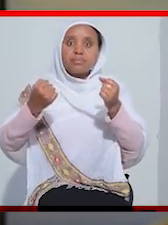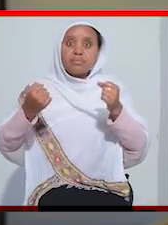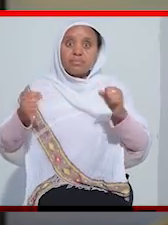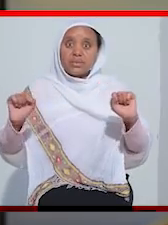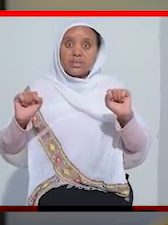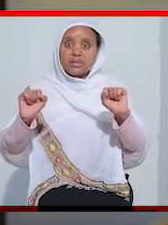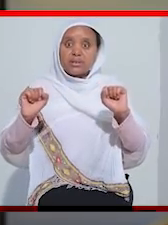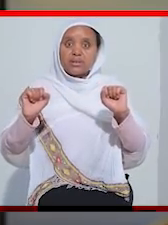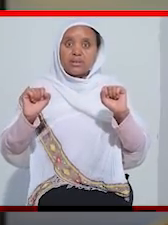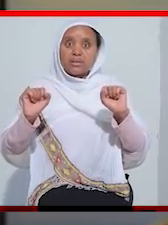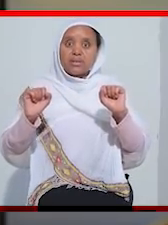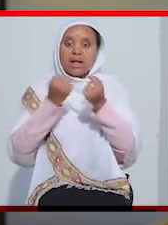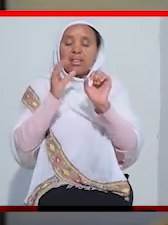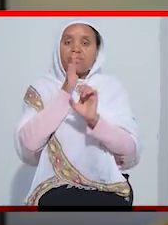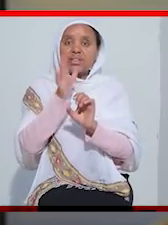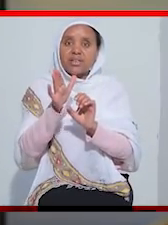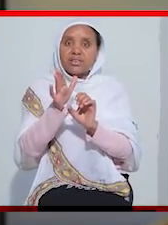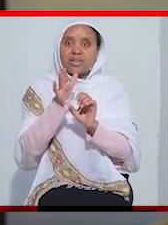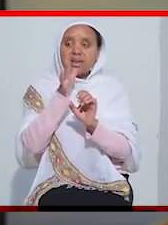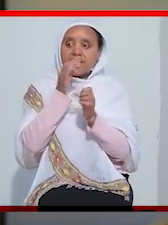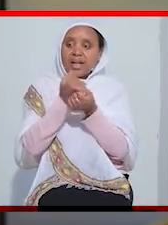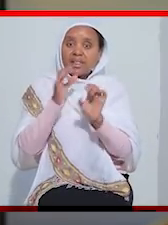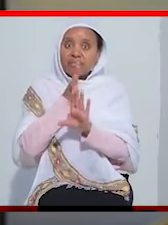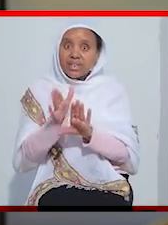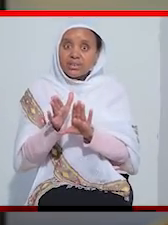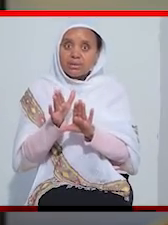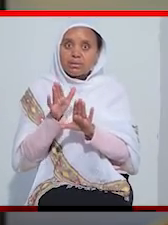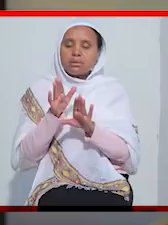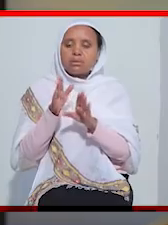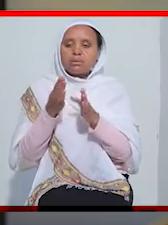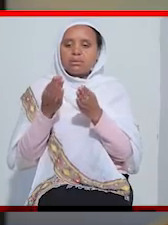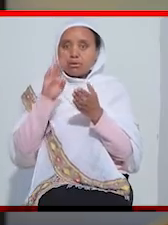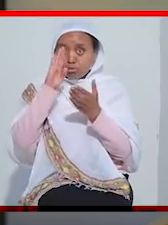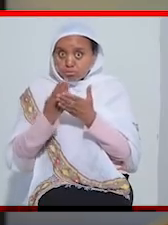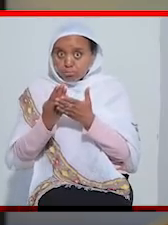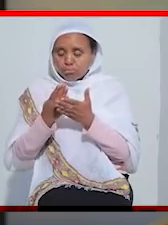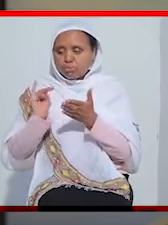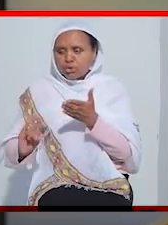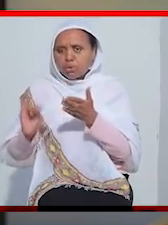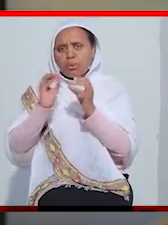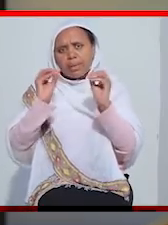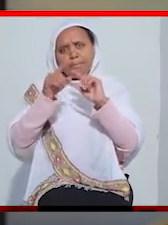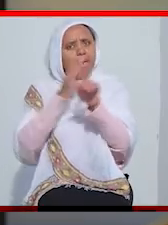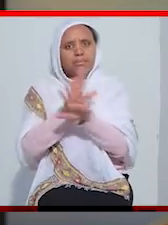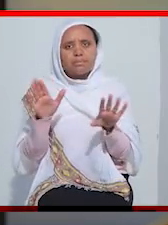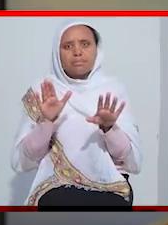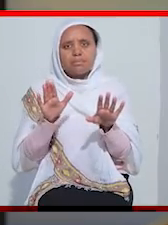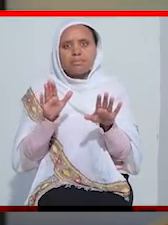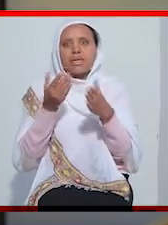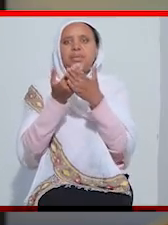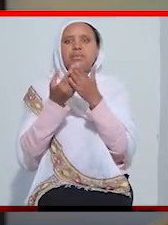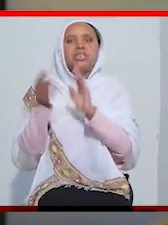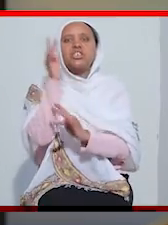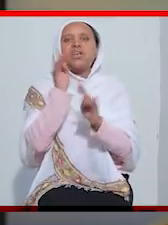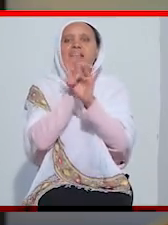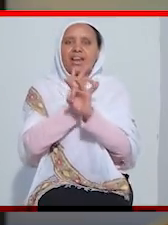በኋላ ለመይተፈታት ምንተን ይከውንዋል። ካልተፈታች እናቱ ካልተፈታች ግልገሉም ጫጩቱም ውርንጫውም የትም አይደርስም፣